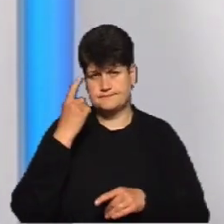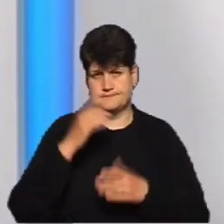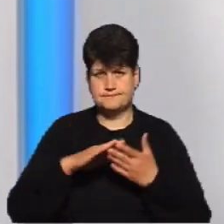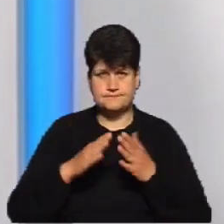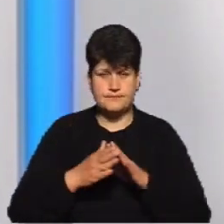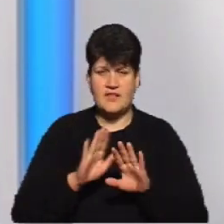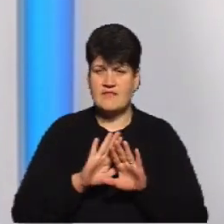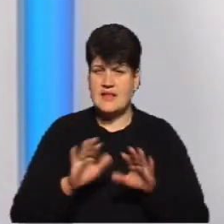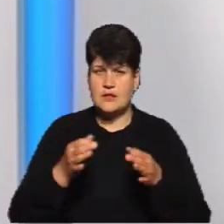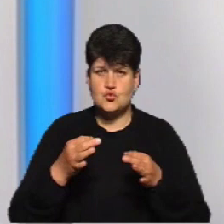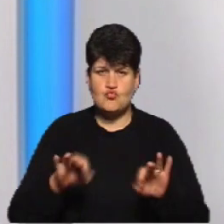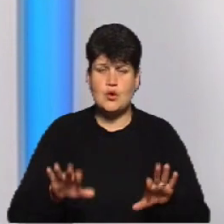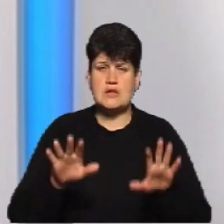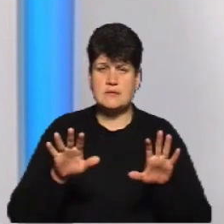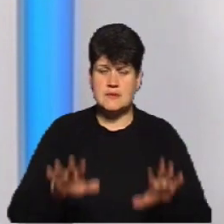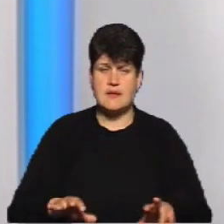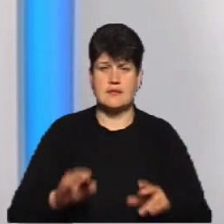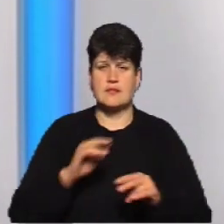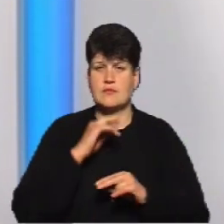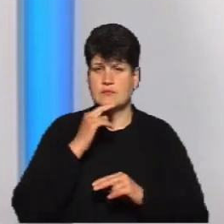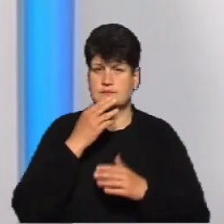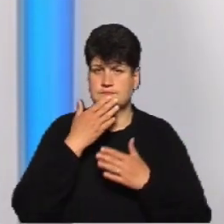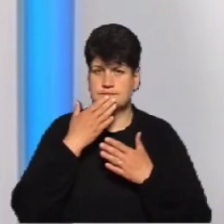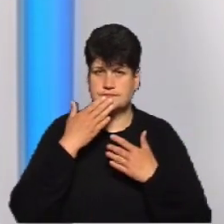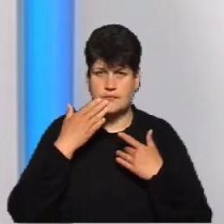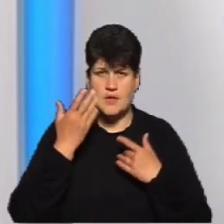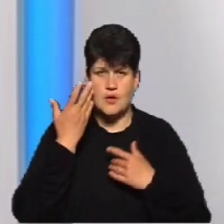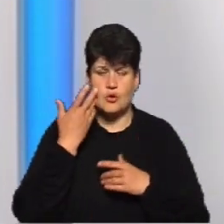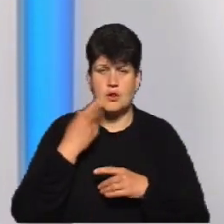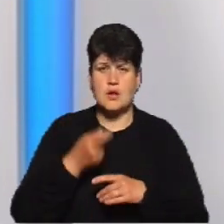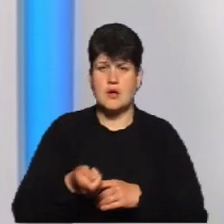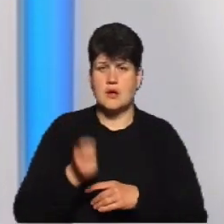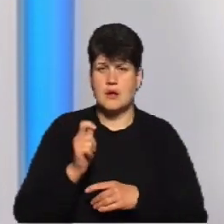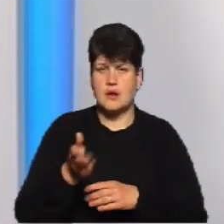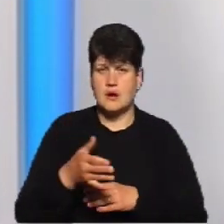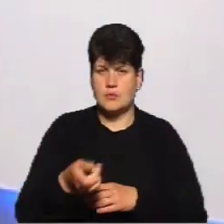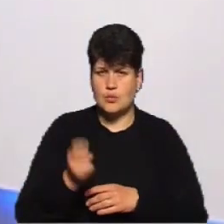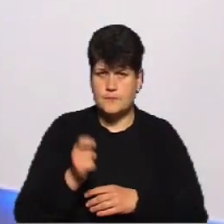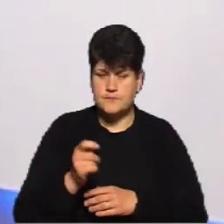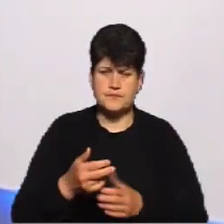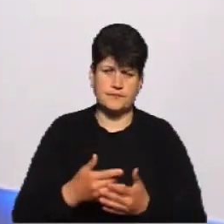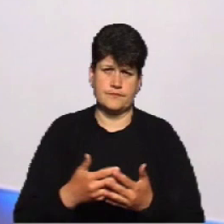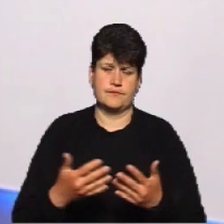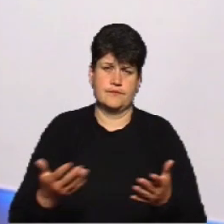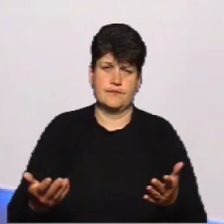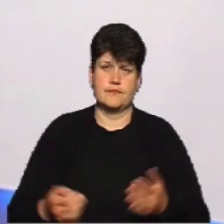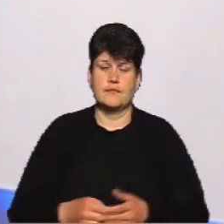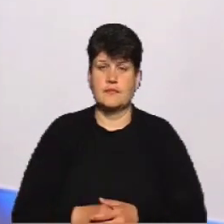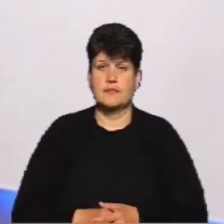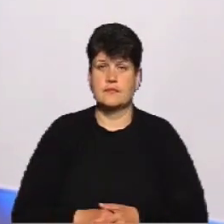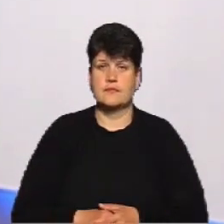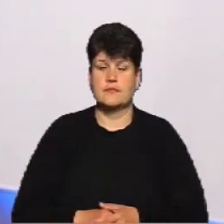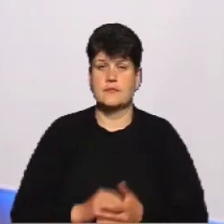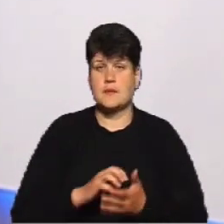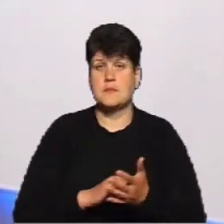місцях, необережність під час ловлі риби, ну тощо. Це в основному такі причини.